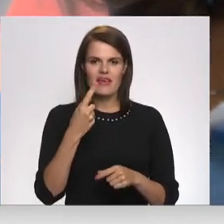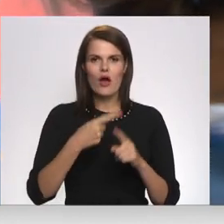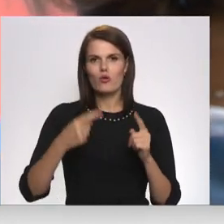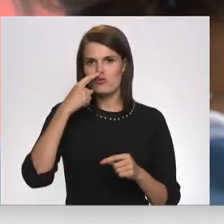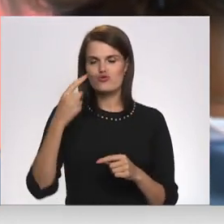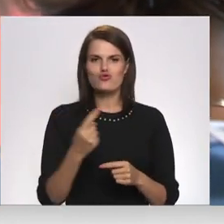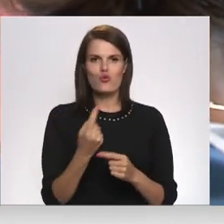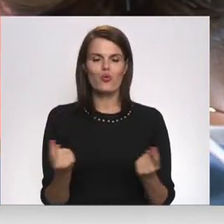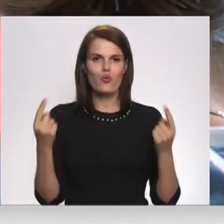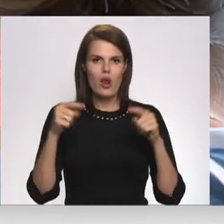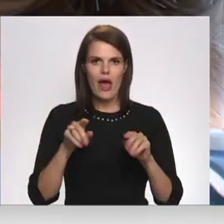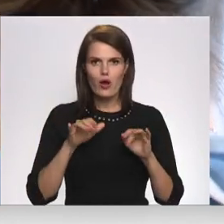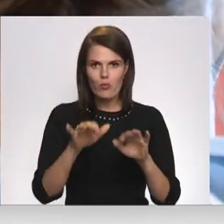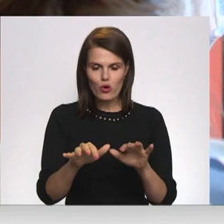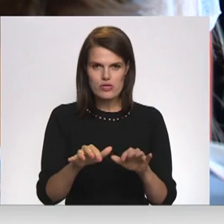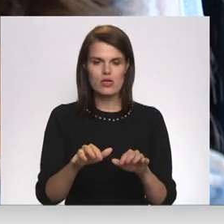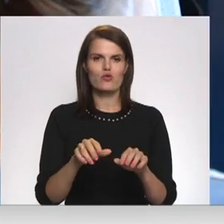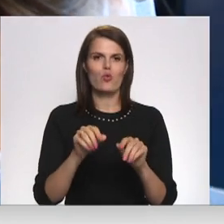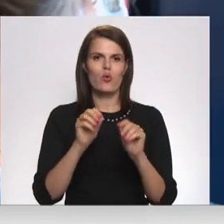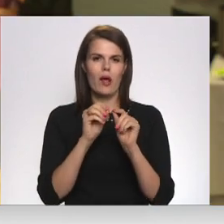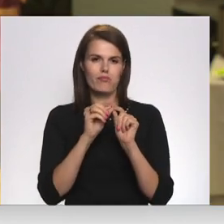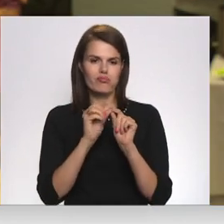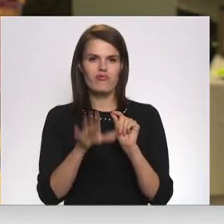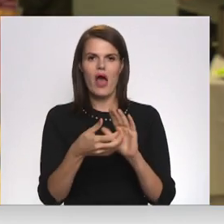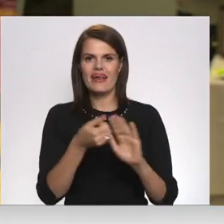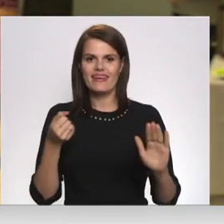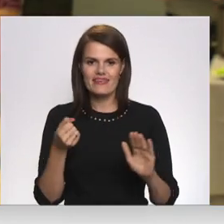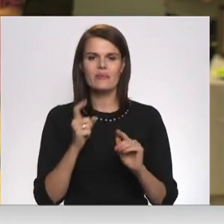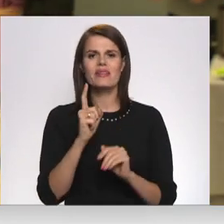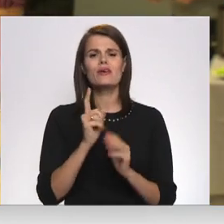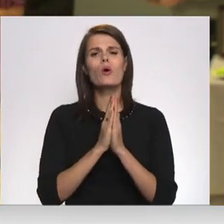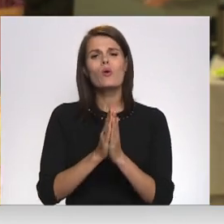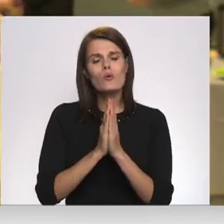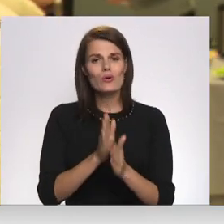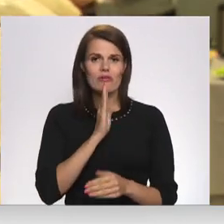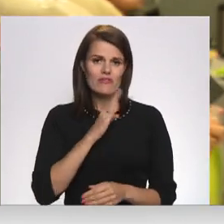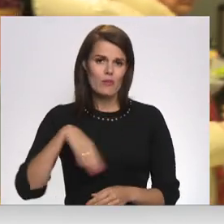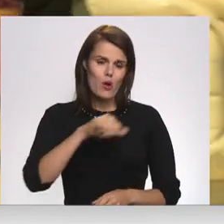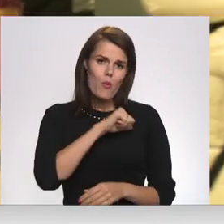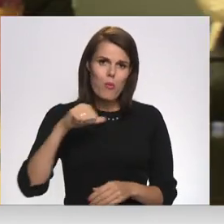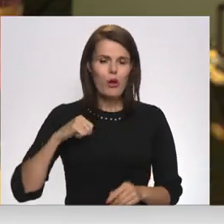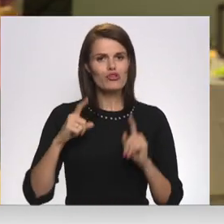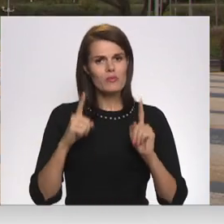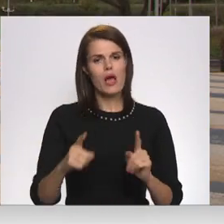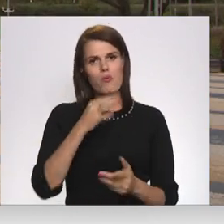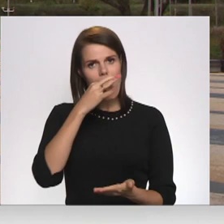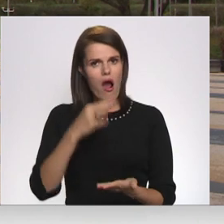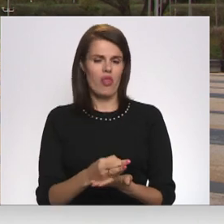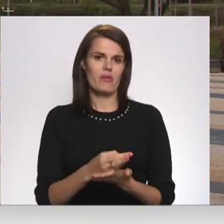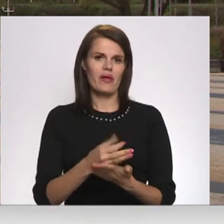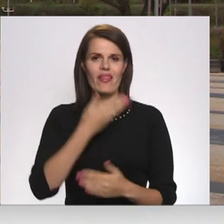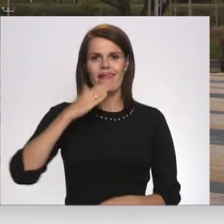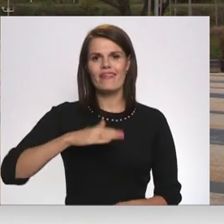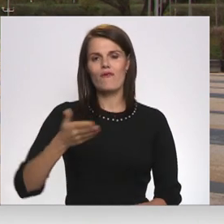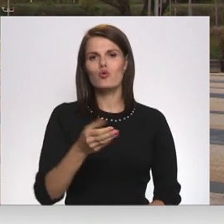2,5 stundu laika procedūrā to veidojumu. Tikai lūdzu sievietes, mums pašiem jābūt atbildīgiem.